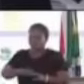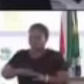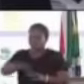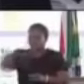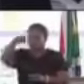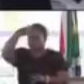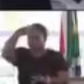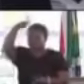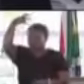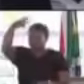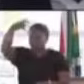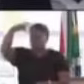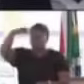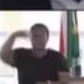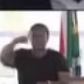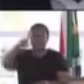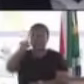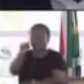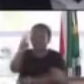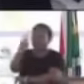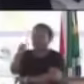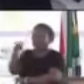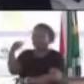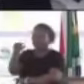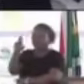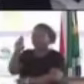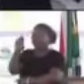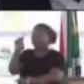inkosi uTM Gumede